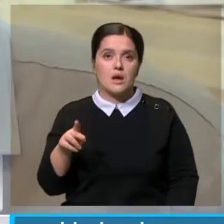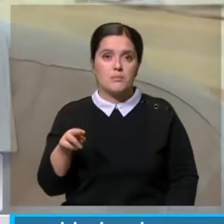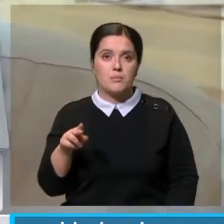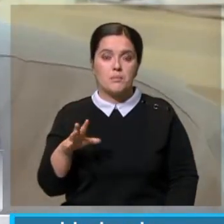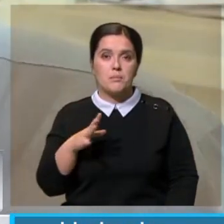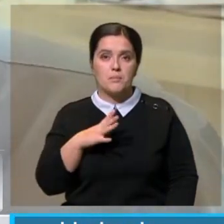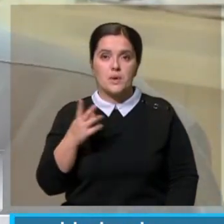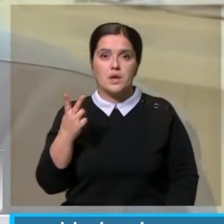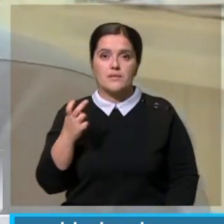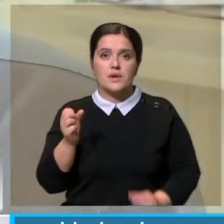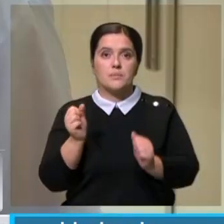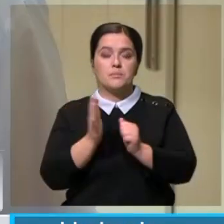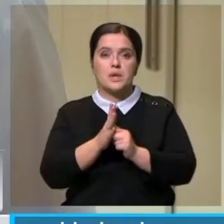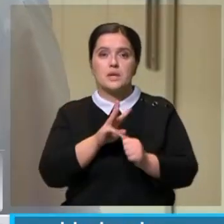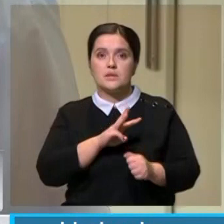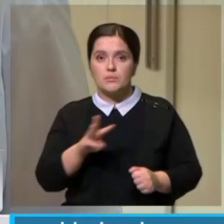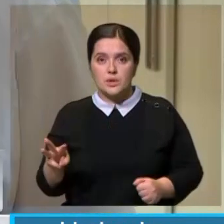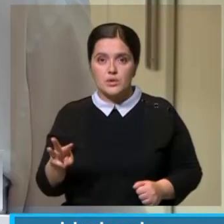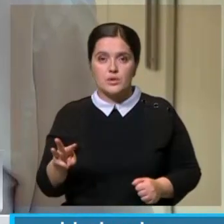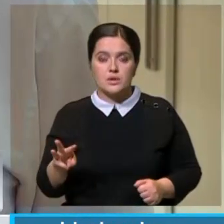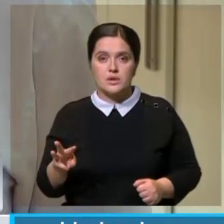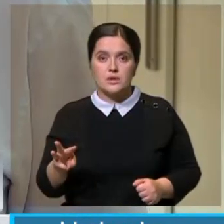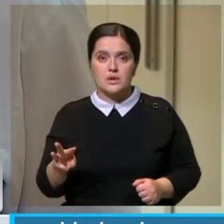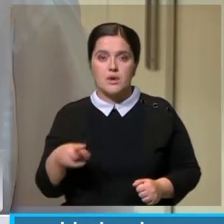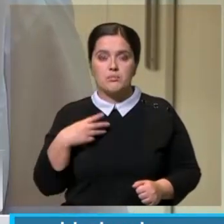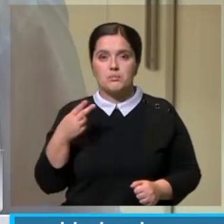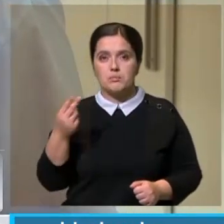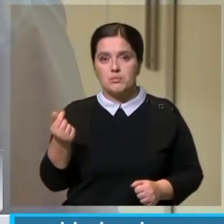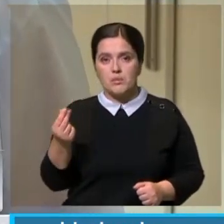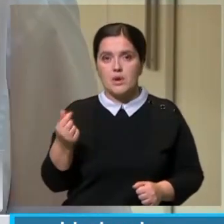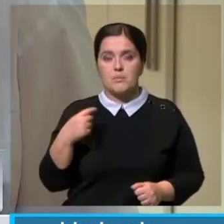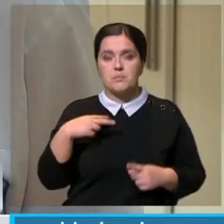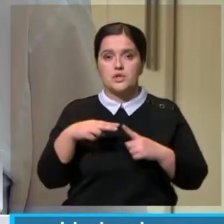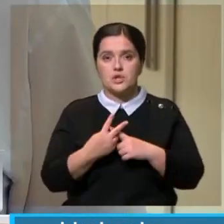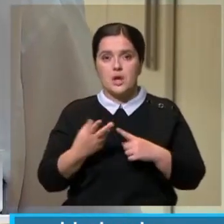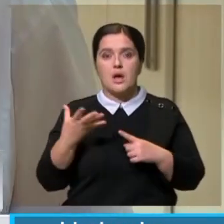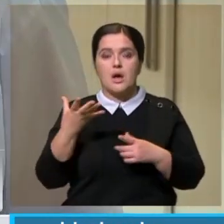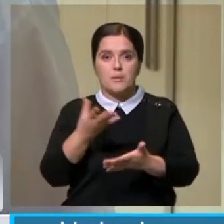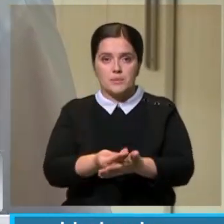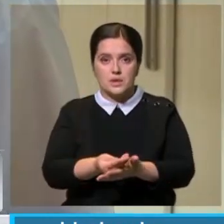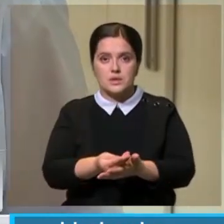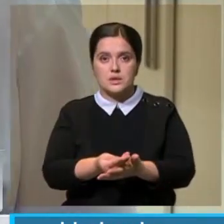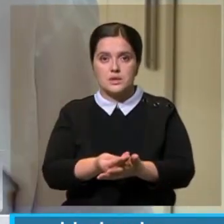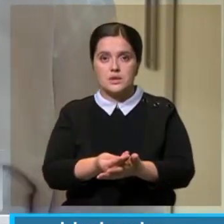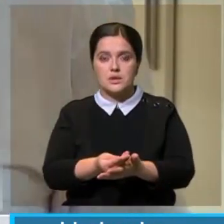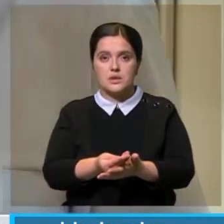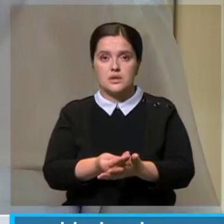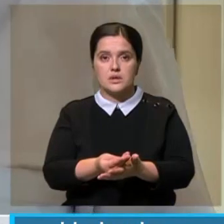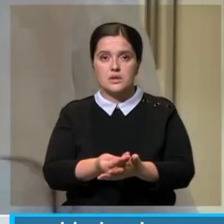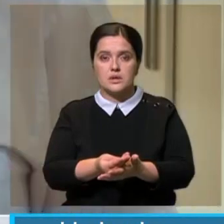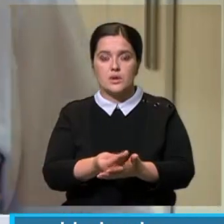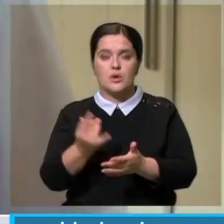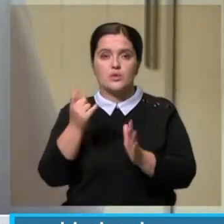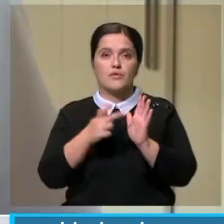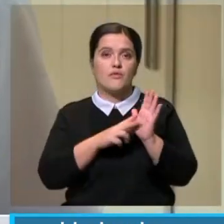порядка 215 миллионов. Есть график, по которому мы оплачиваем. Мы сегодня часть оплатили, и на сегодняшний день у нас 178 миллионов. Это